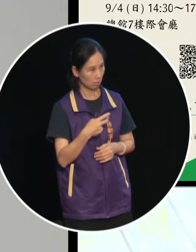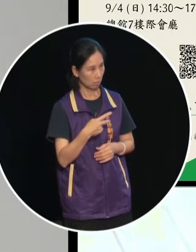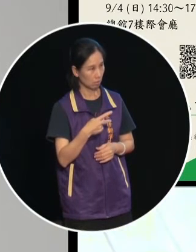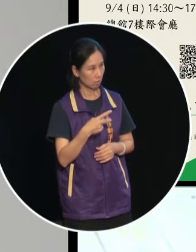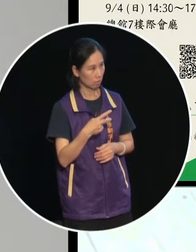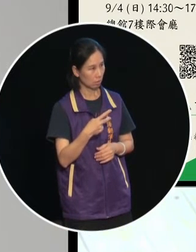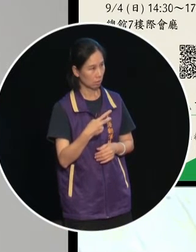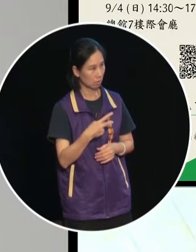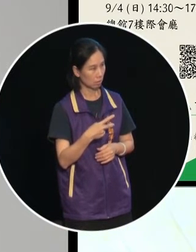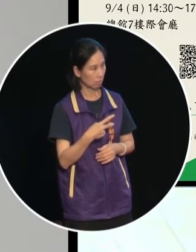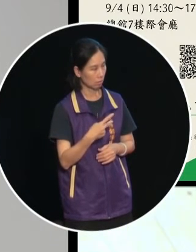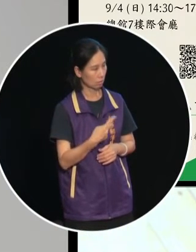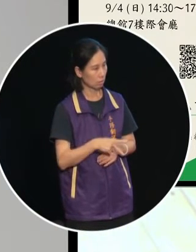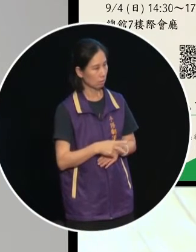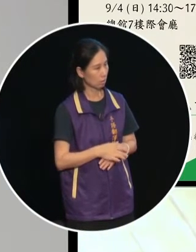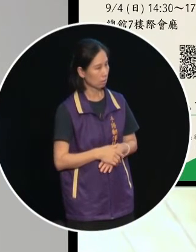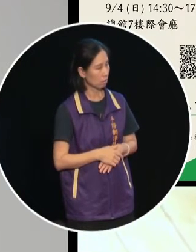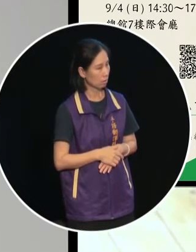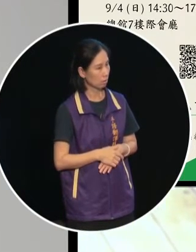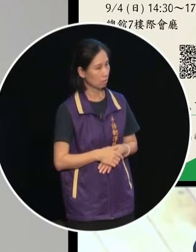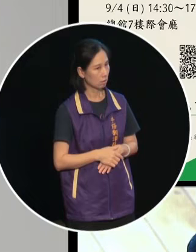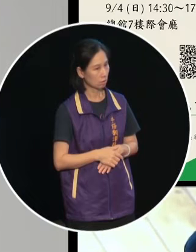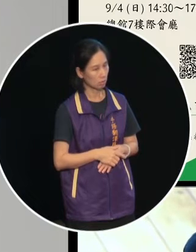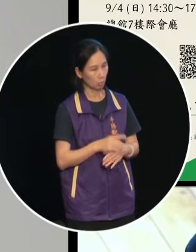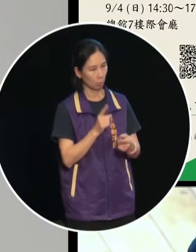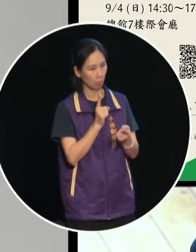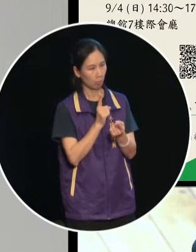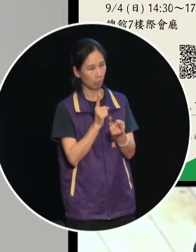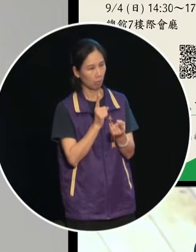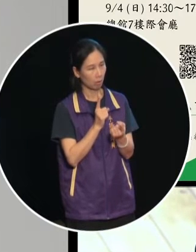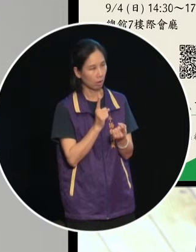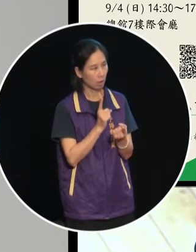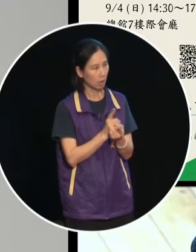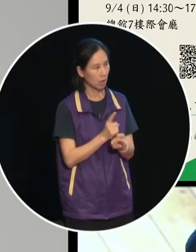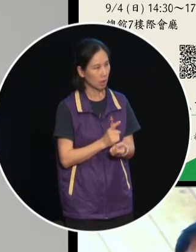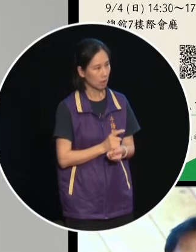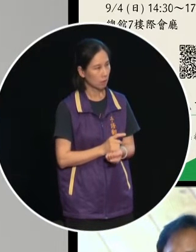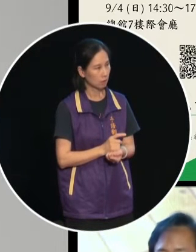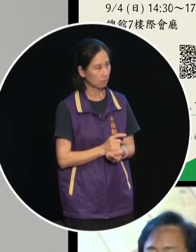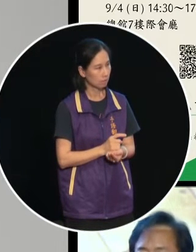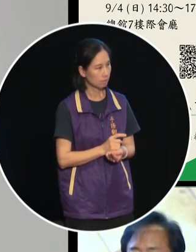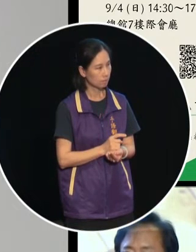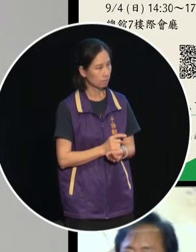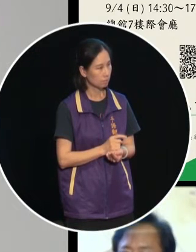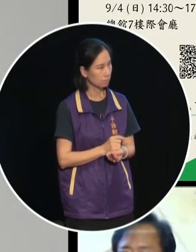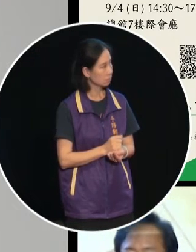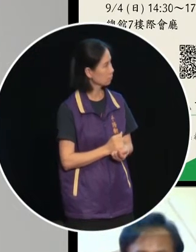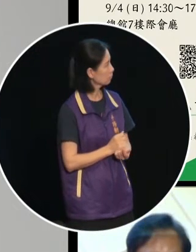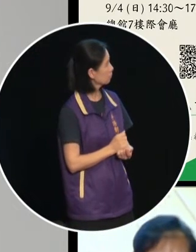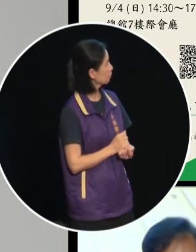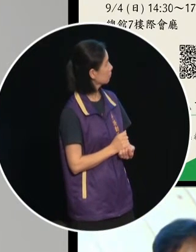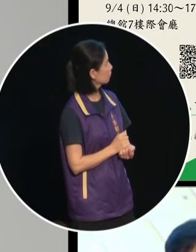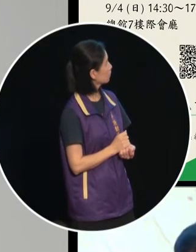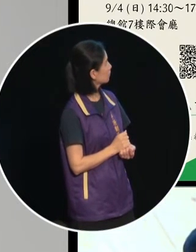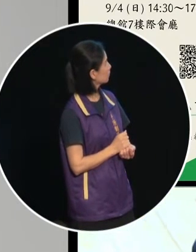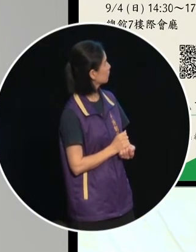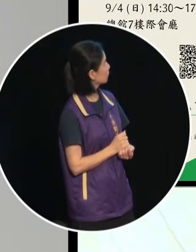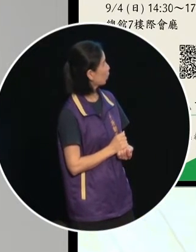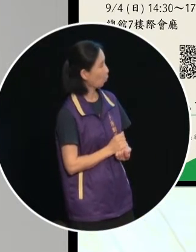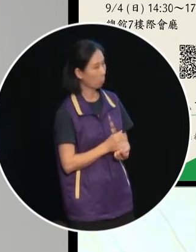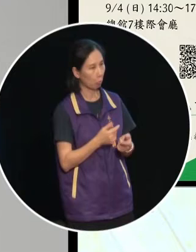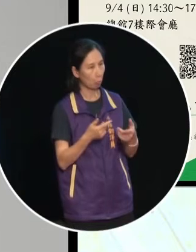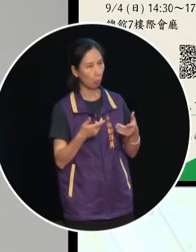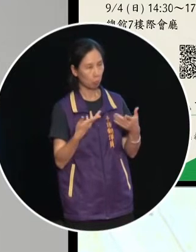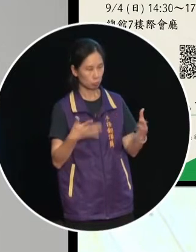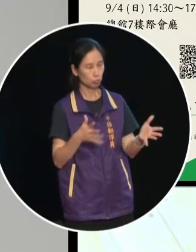个效果非常很大。然后对原住民文化的尊重和重视，多元社会，我觉得这些